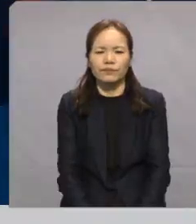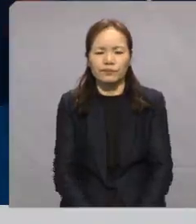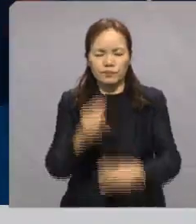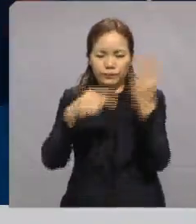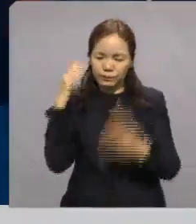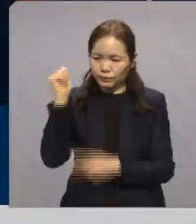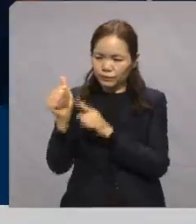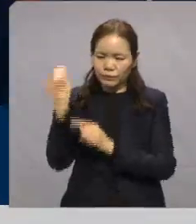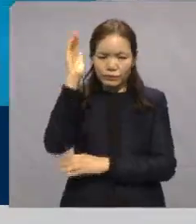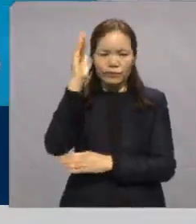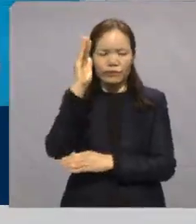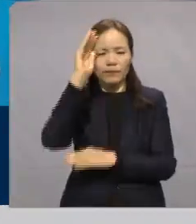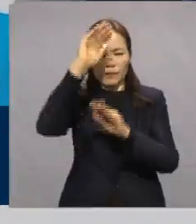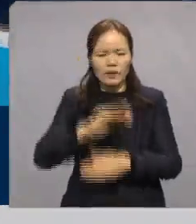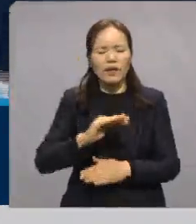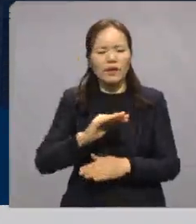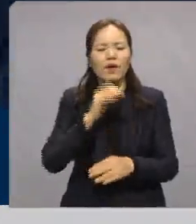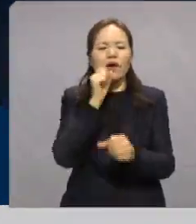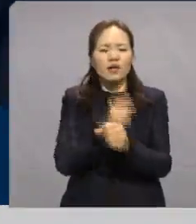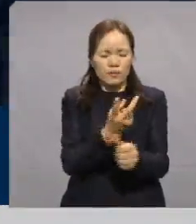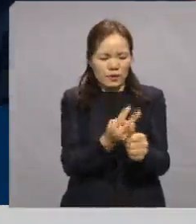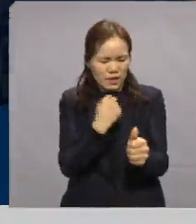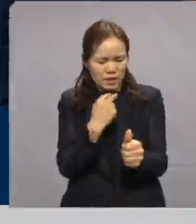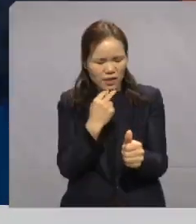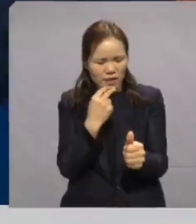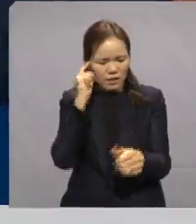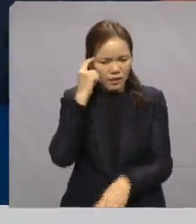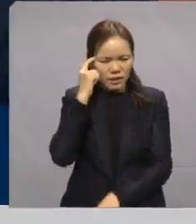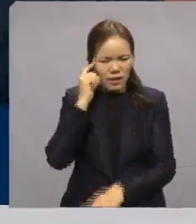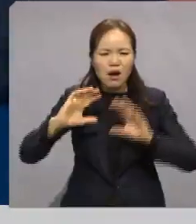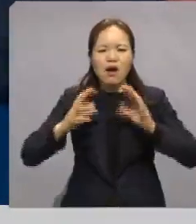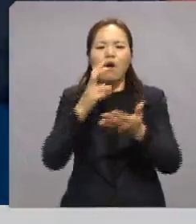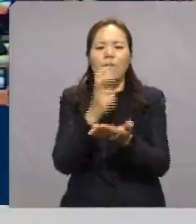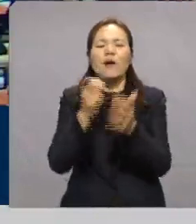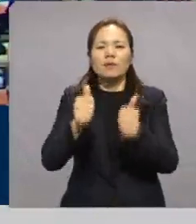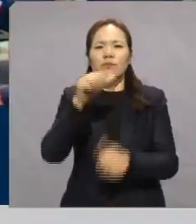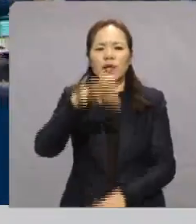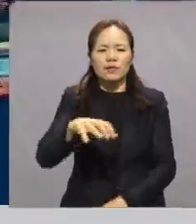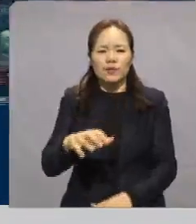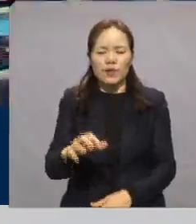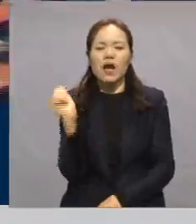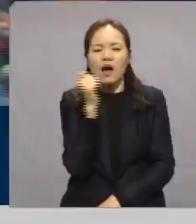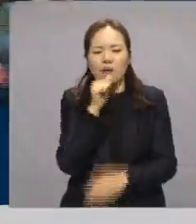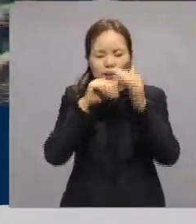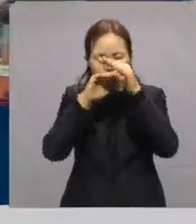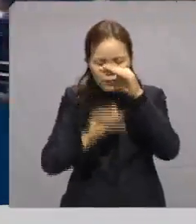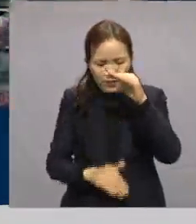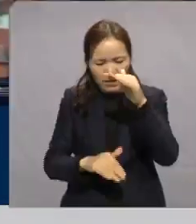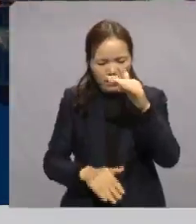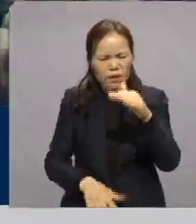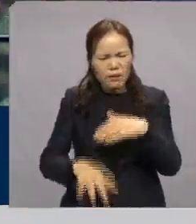윤성열 대통령이 담화의 야당은 이미 탄핵을 염두해 두고 헌법 재판소의 변론 요지를 미리 낭독한 것 같다고 비고